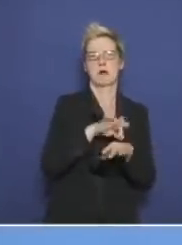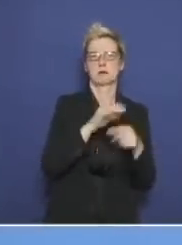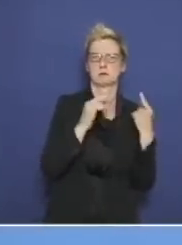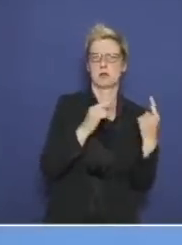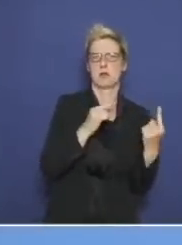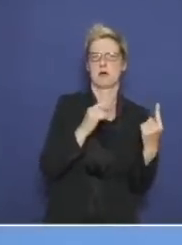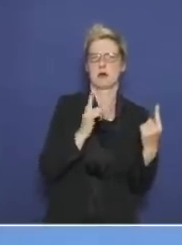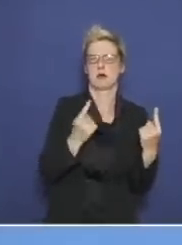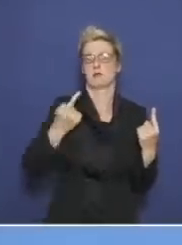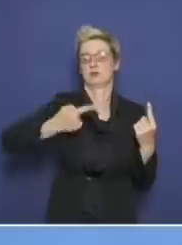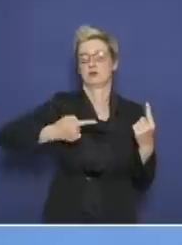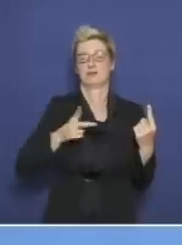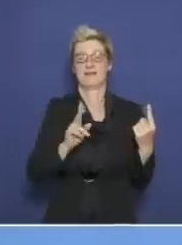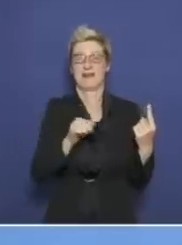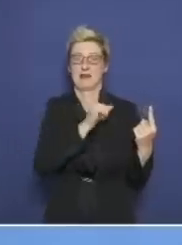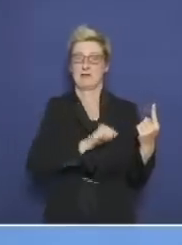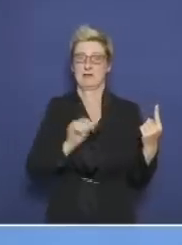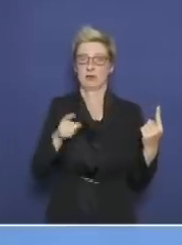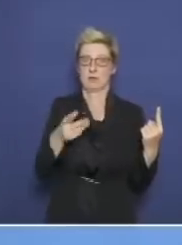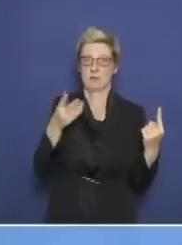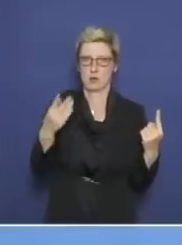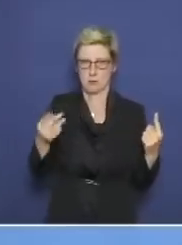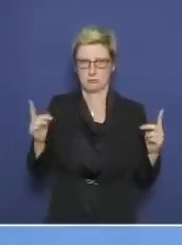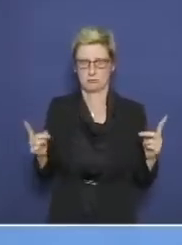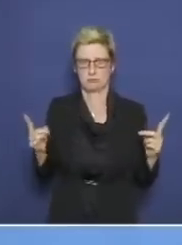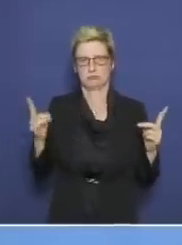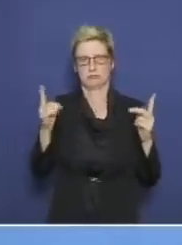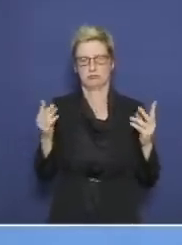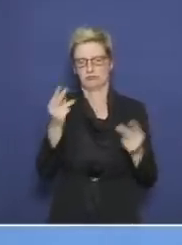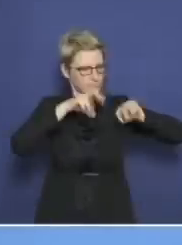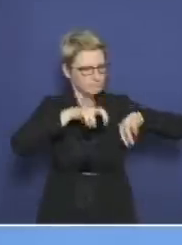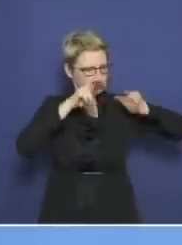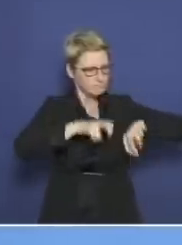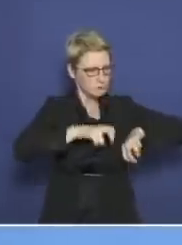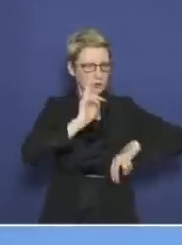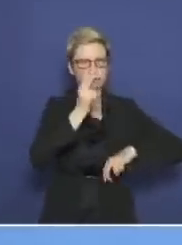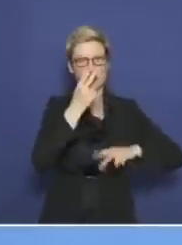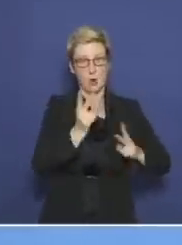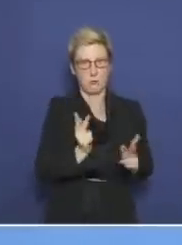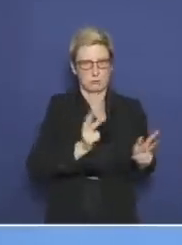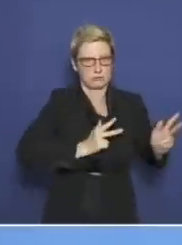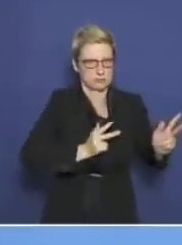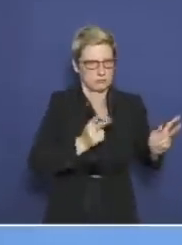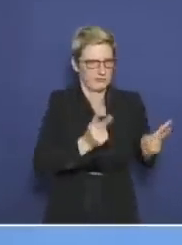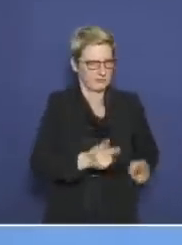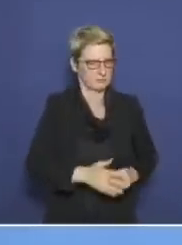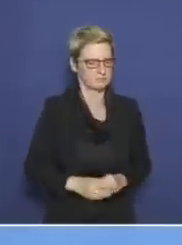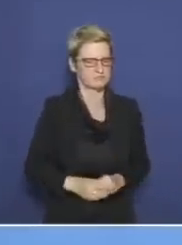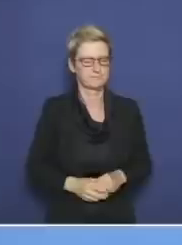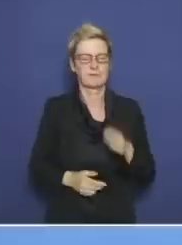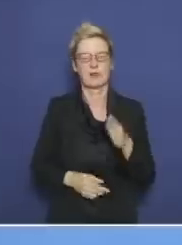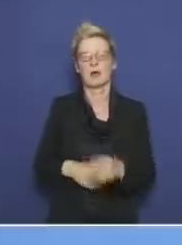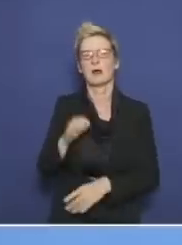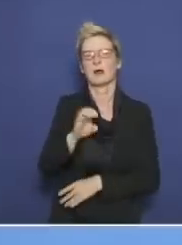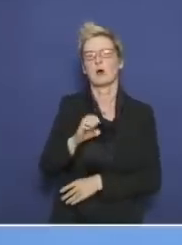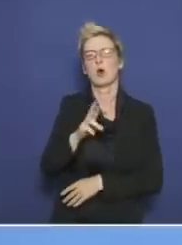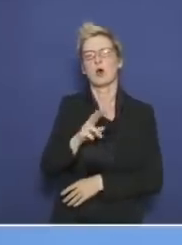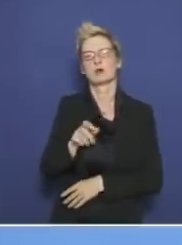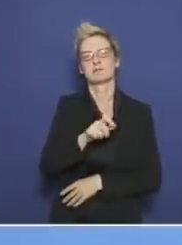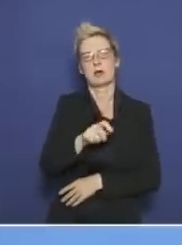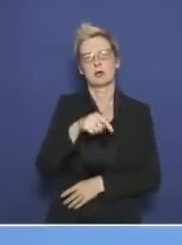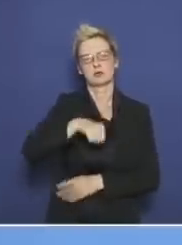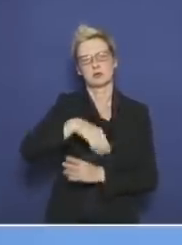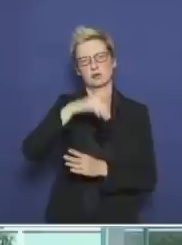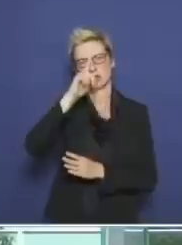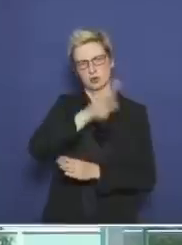Impfenden und des Zuimpfenden, ob und wer geimpft wird. Henrike Rosbach, Süddeutsche Zeitung. Am 7. Juni